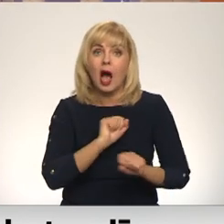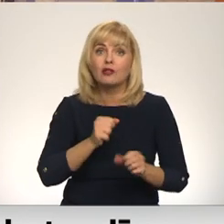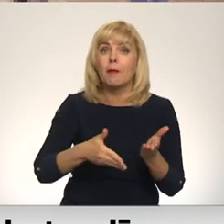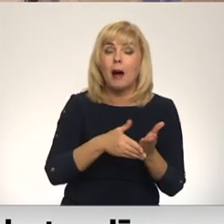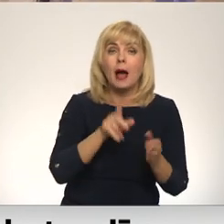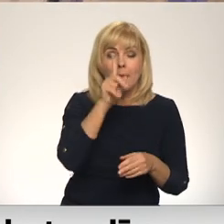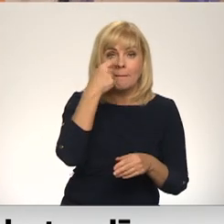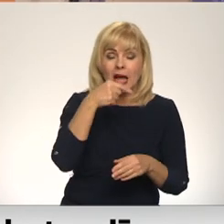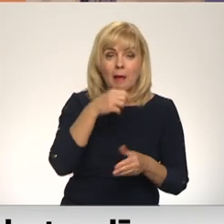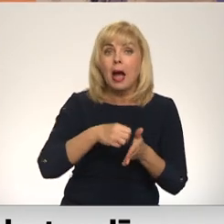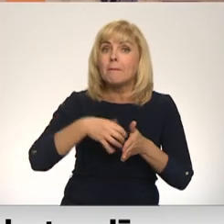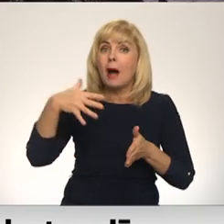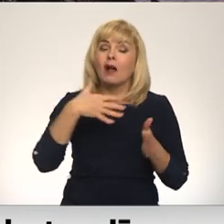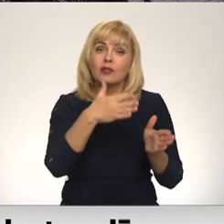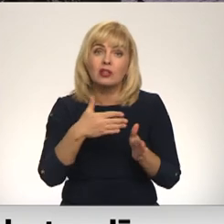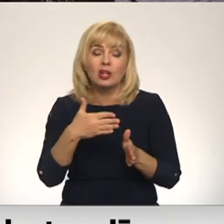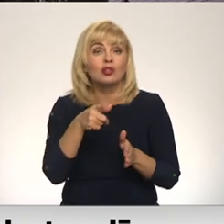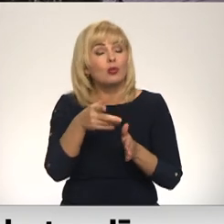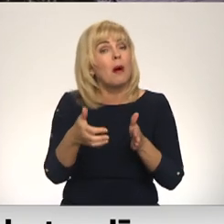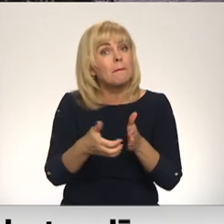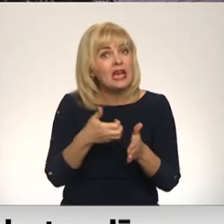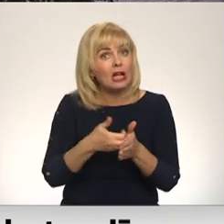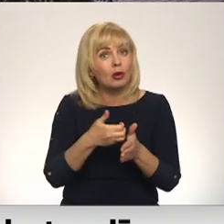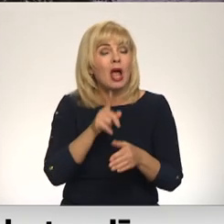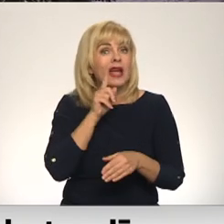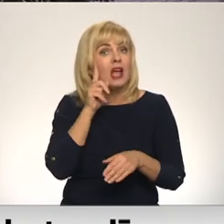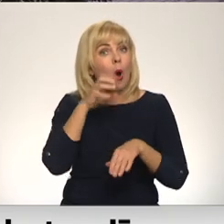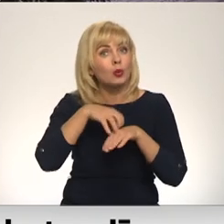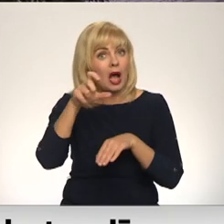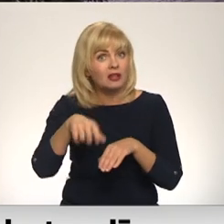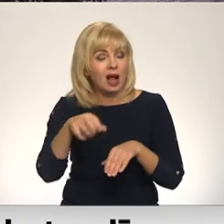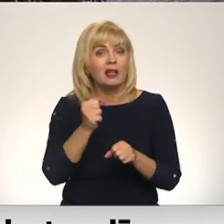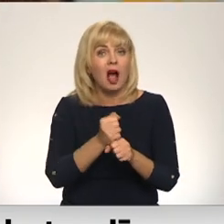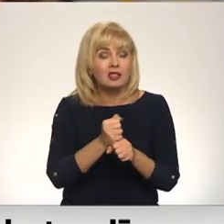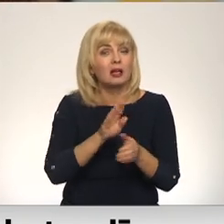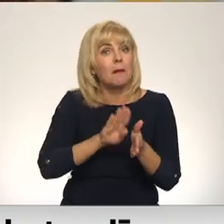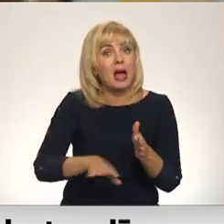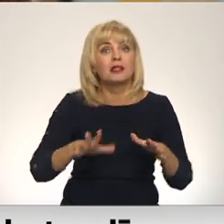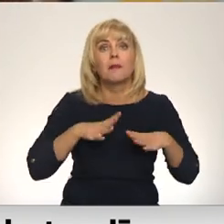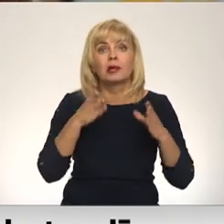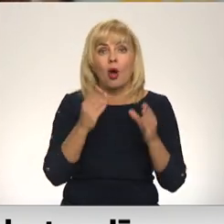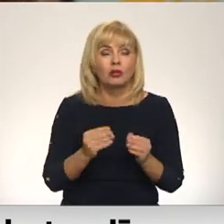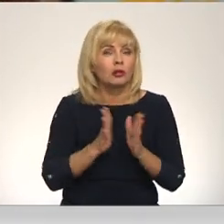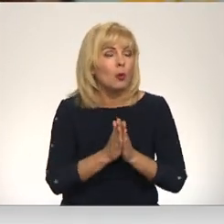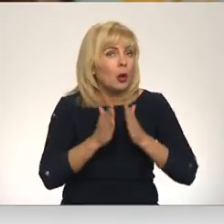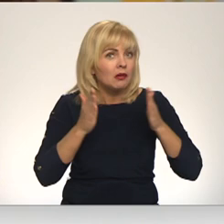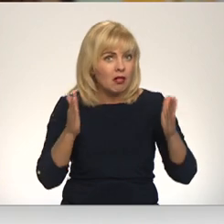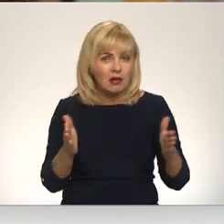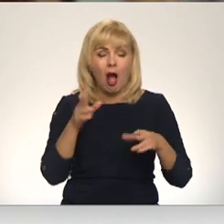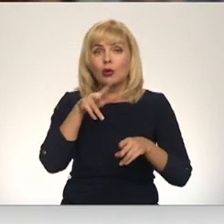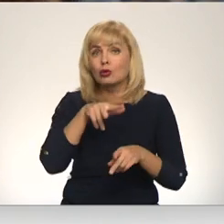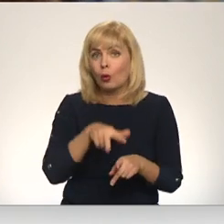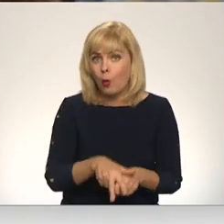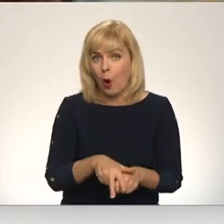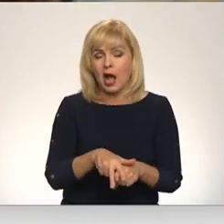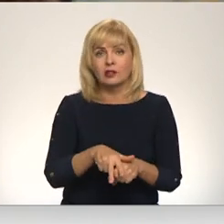medmāsiņa no Balvu slimnīcas, bet ar to nepietiek un jaunajai daktarei jāstrādā bez brīvdienām. Tā ir milzīga slodze.